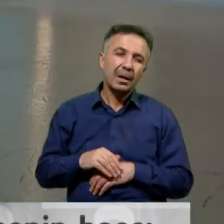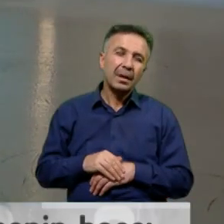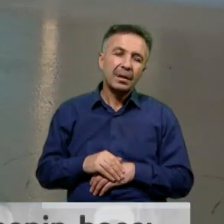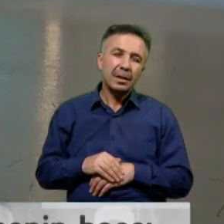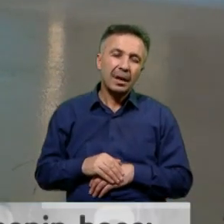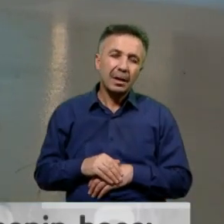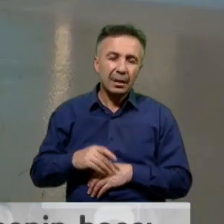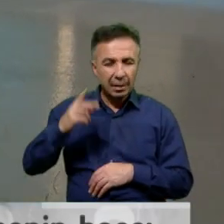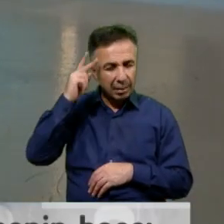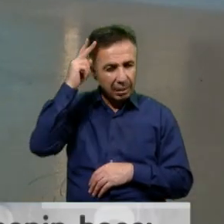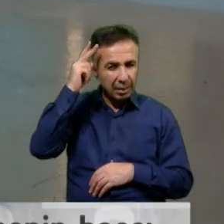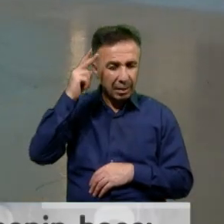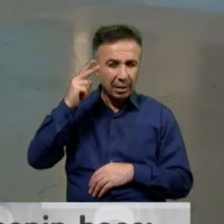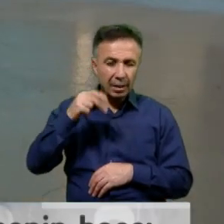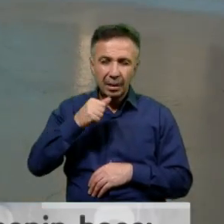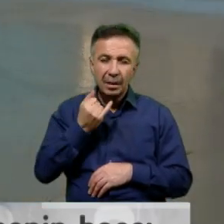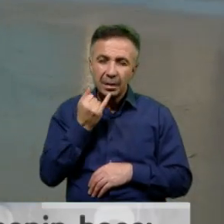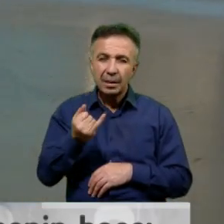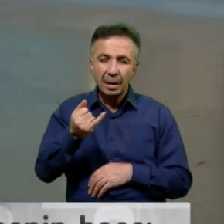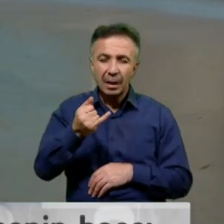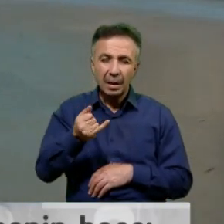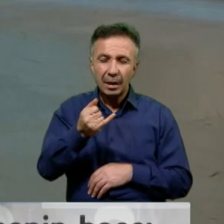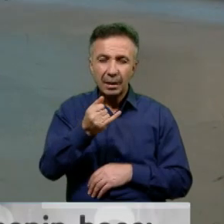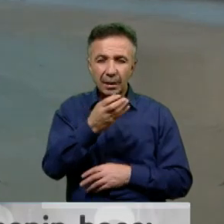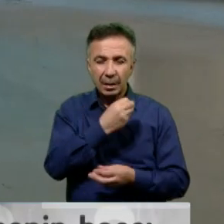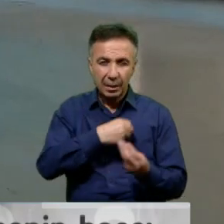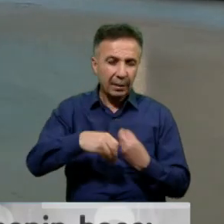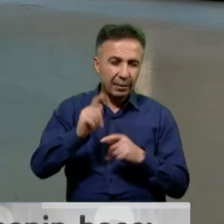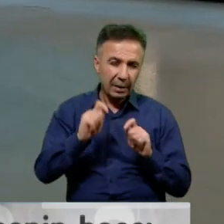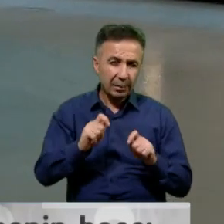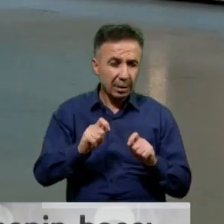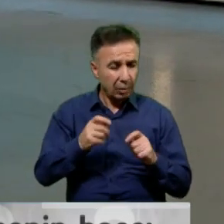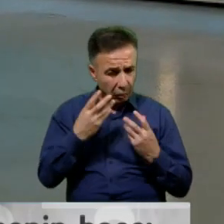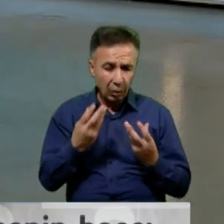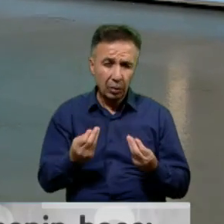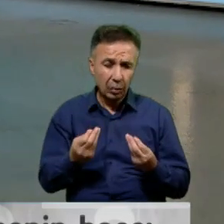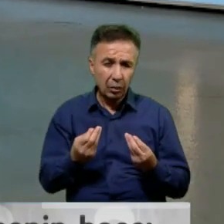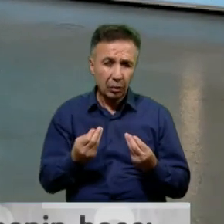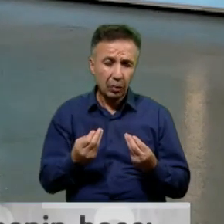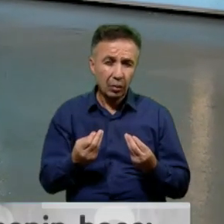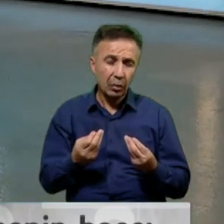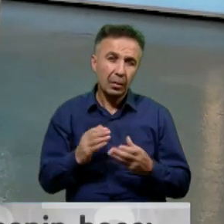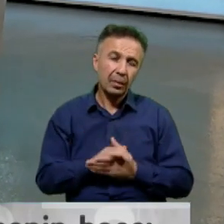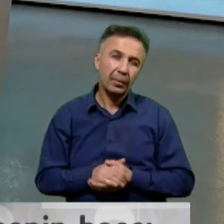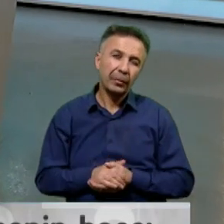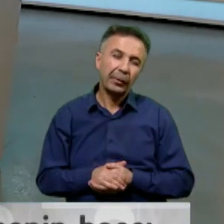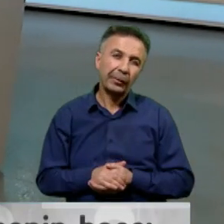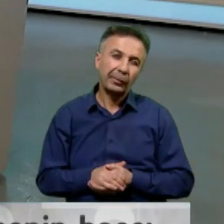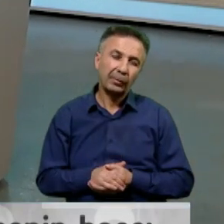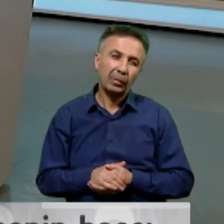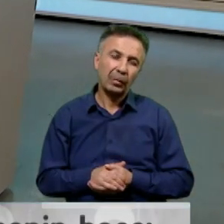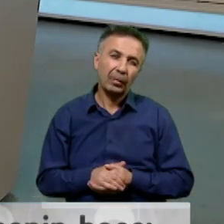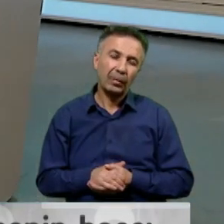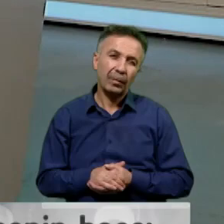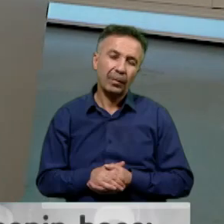Ve işi bitirdik. İşi bitirdik. Benim hacım olmadı mı? Oldu. Fıkhen olur. Ama o baştaki hileli durumu